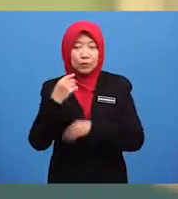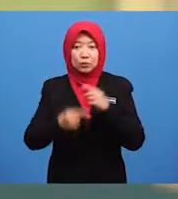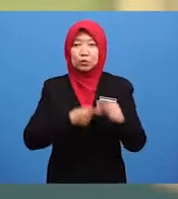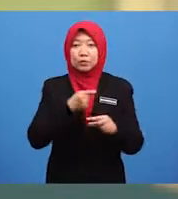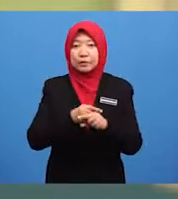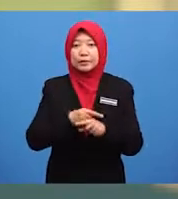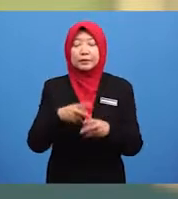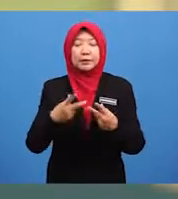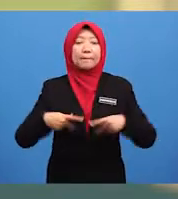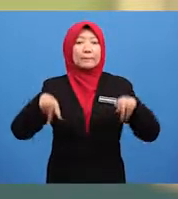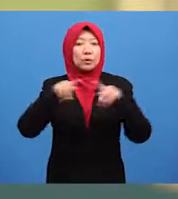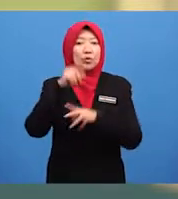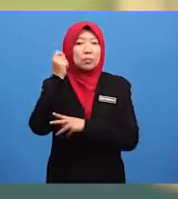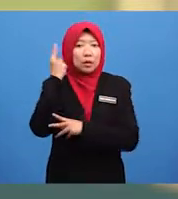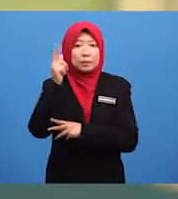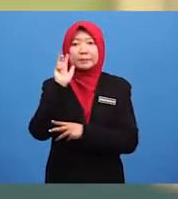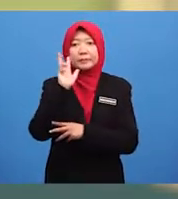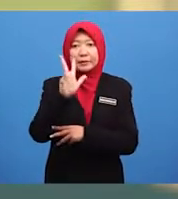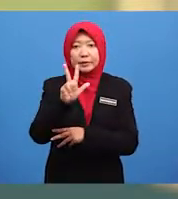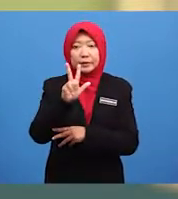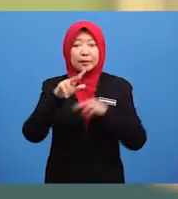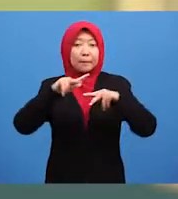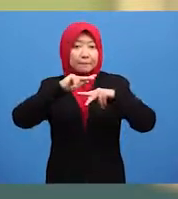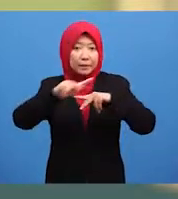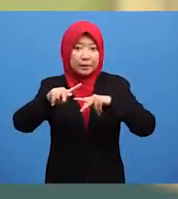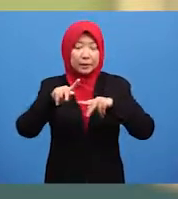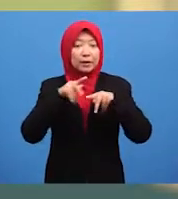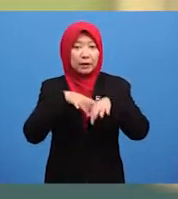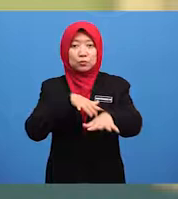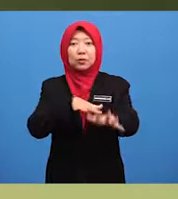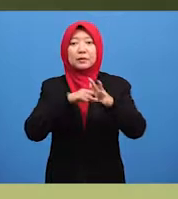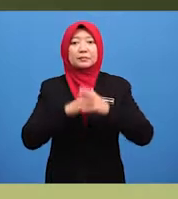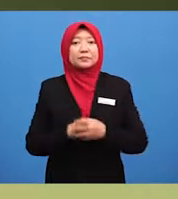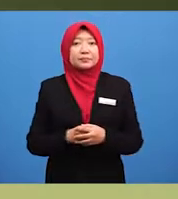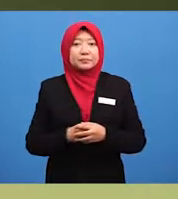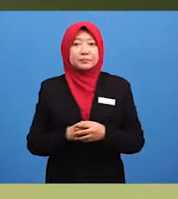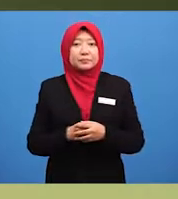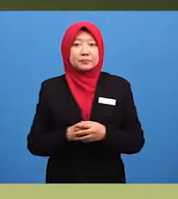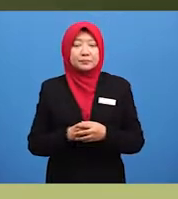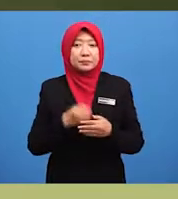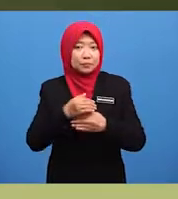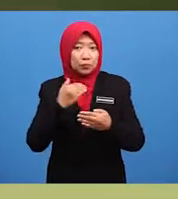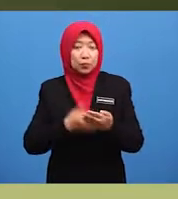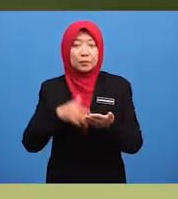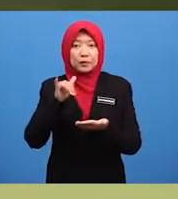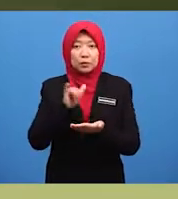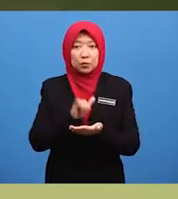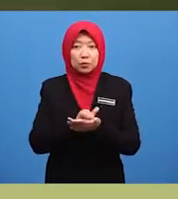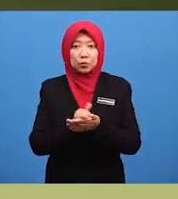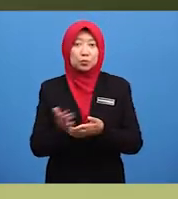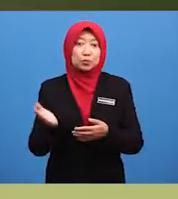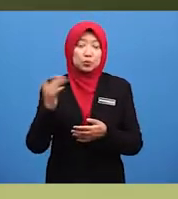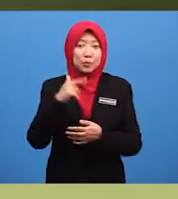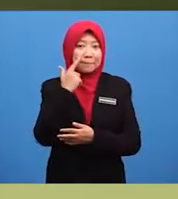kita perlu memahami tiga peringkat aliran sungai. Sebelum itu, mari kita